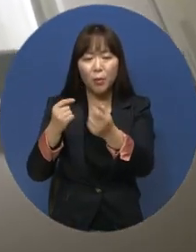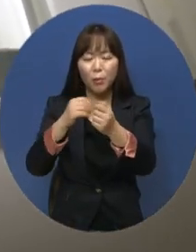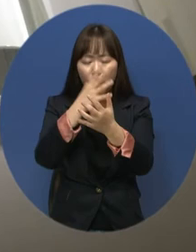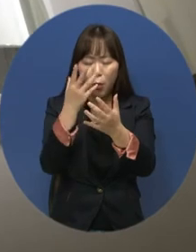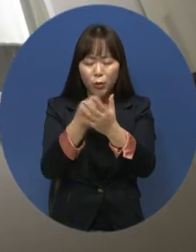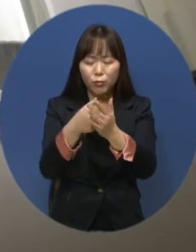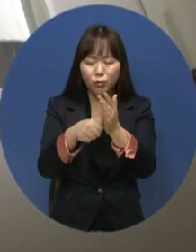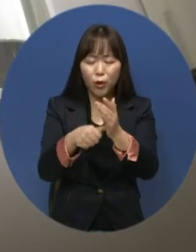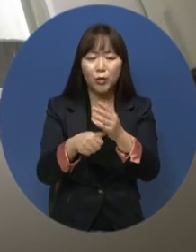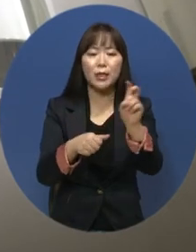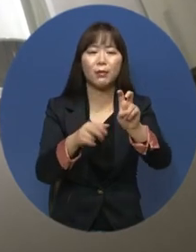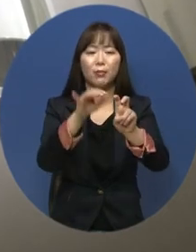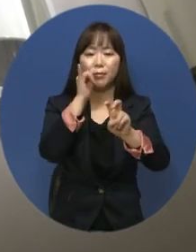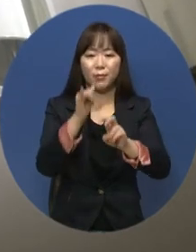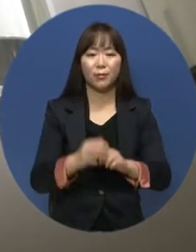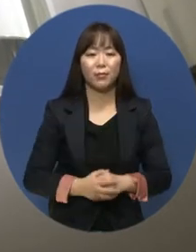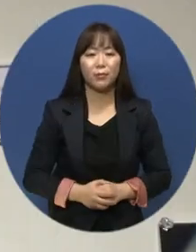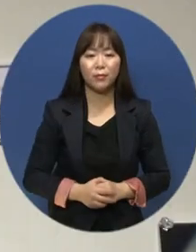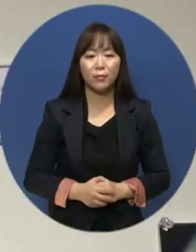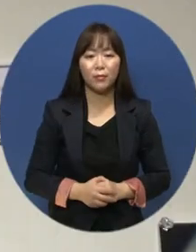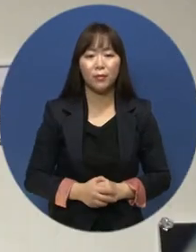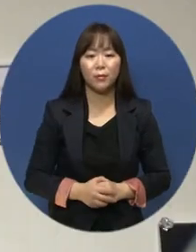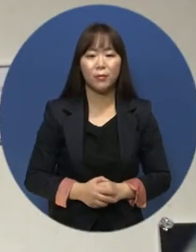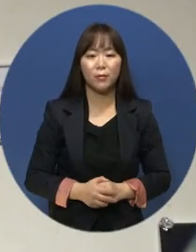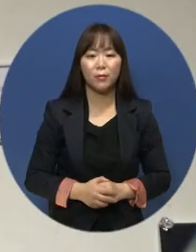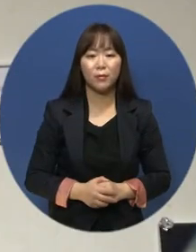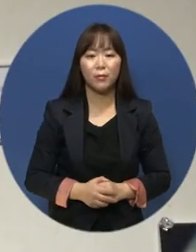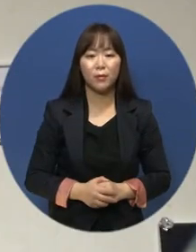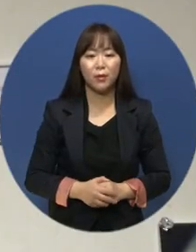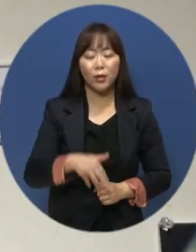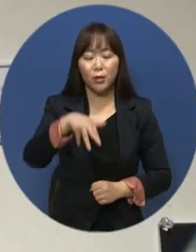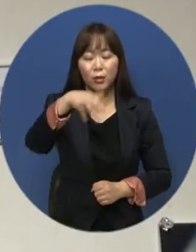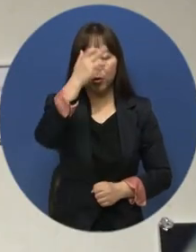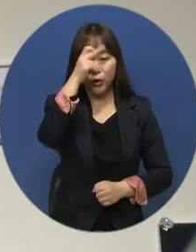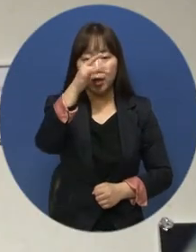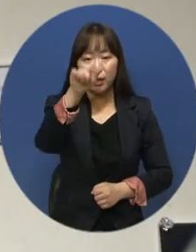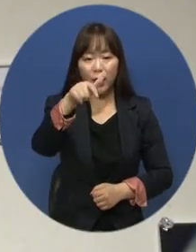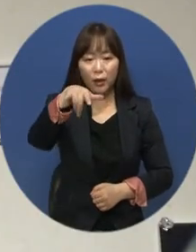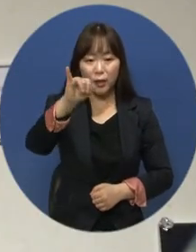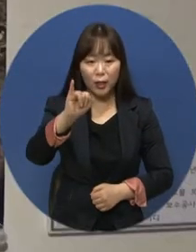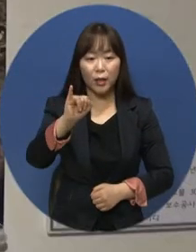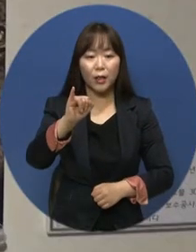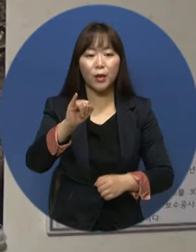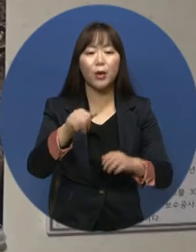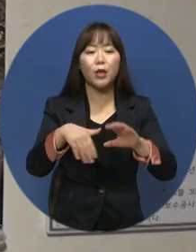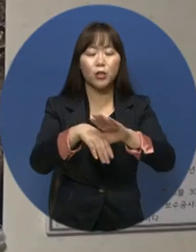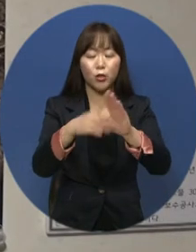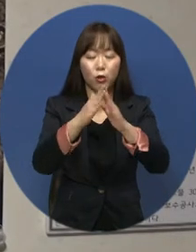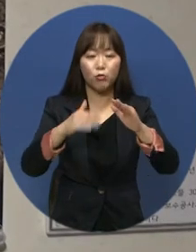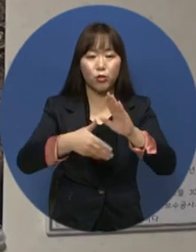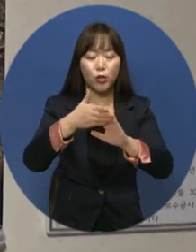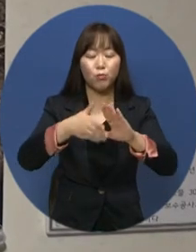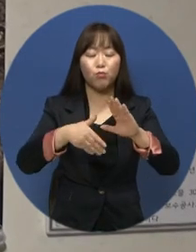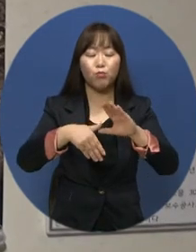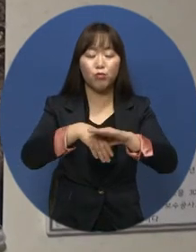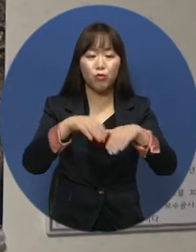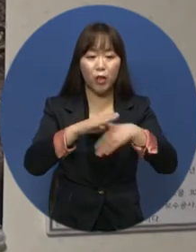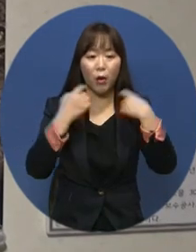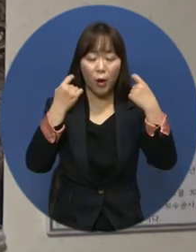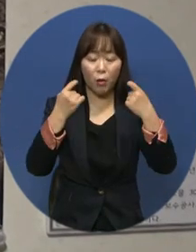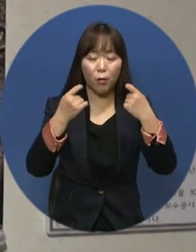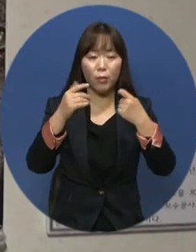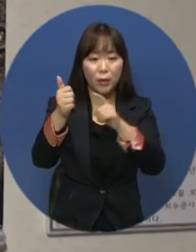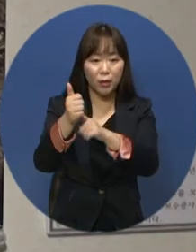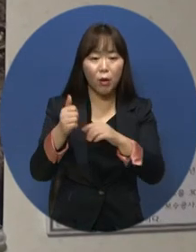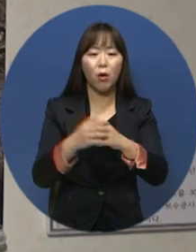함께 전시되고 있습니다 이에 최 악기 전주시 문화관광 체육 국장은 이번 전시가 일제 강점기와